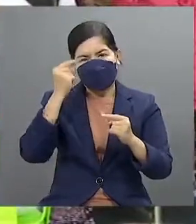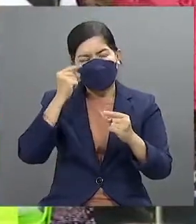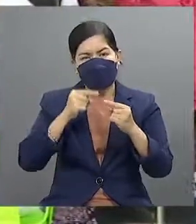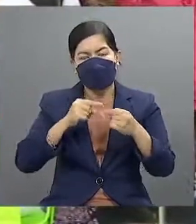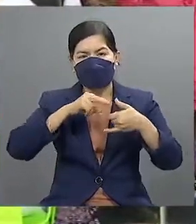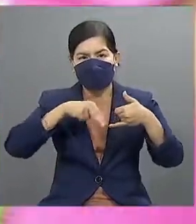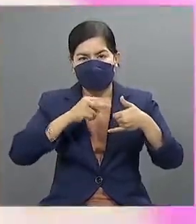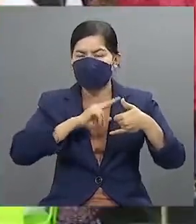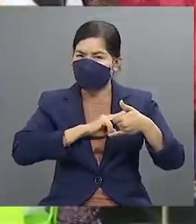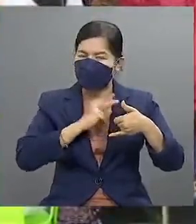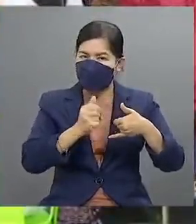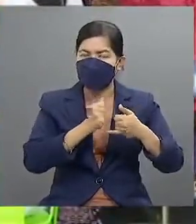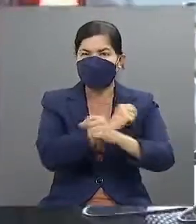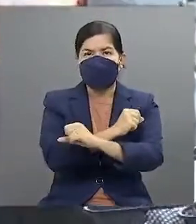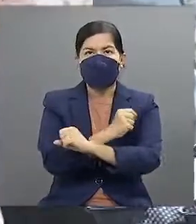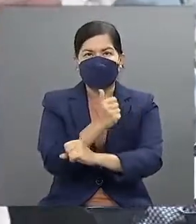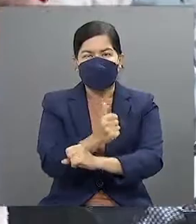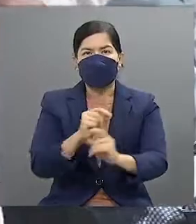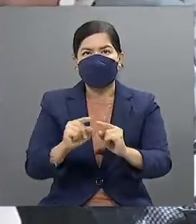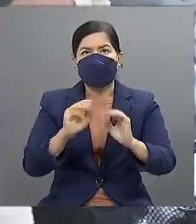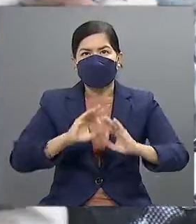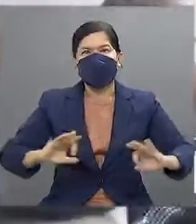ต้องเรียนรู้ที่จะอยู่ร่วมกับโควิด-19